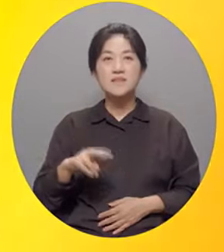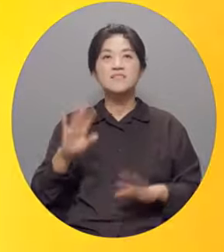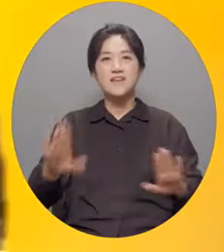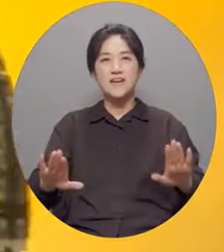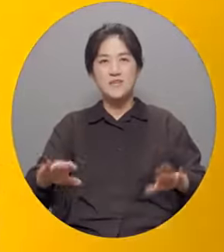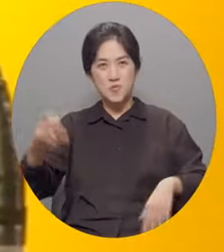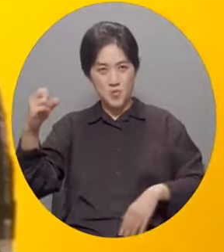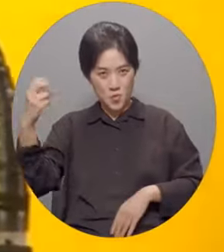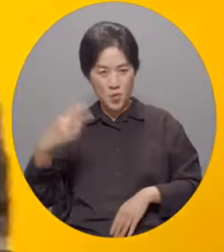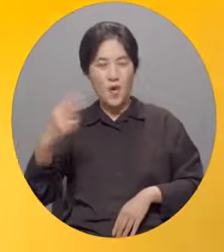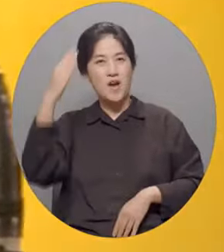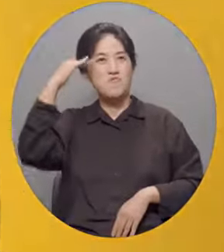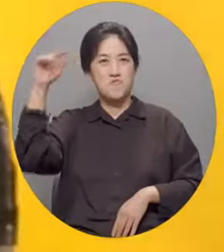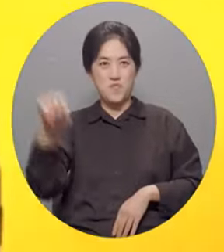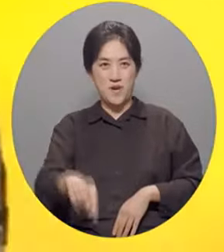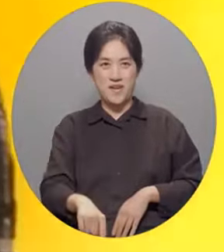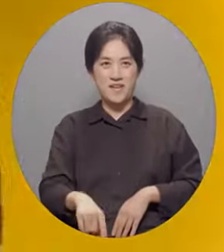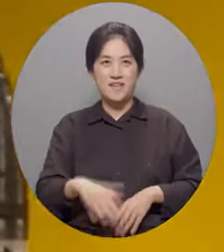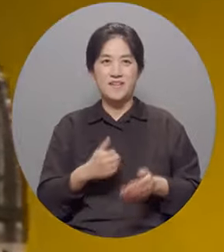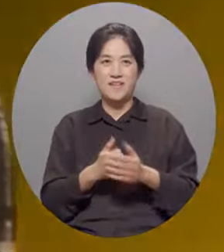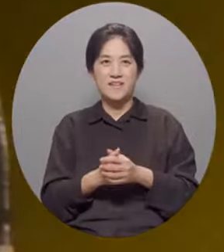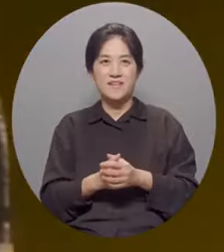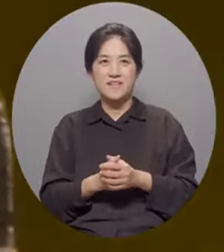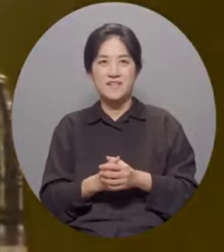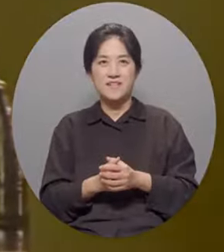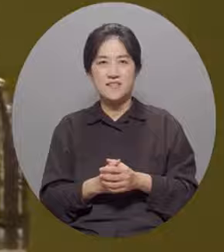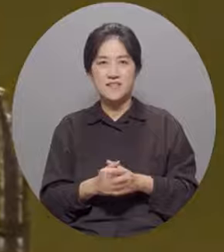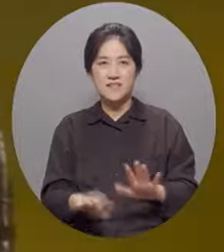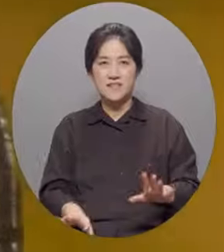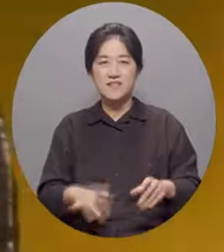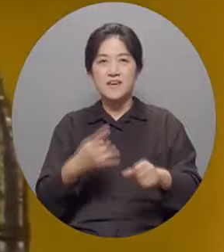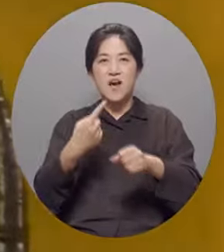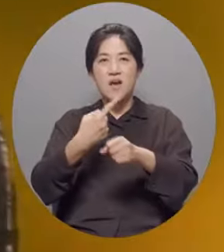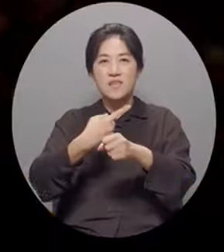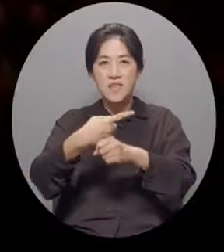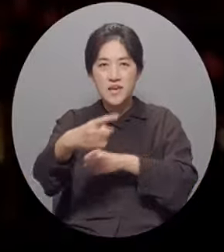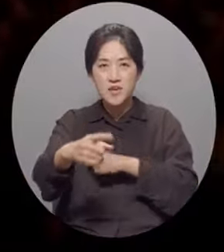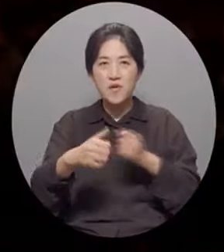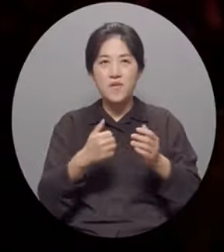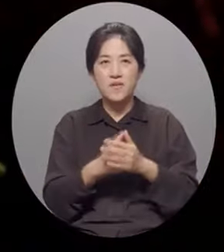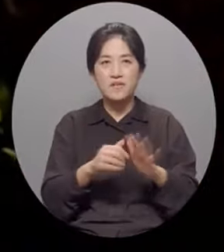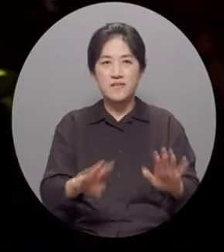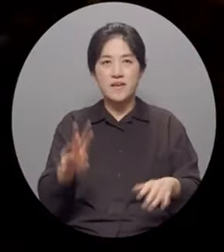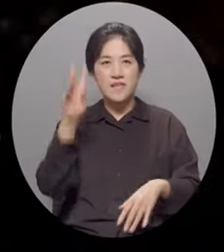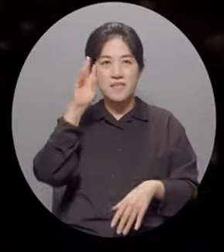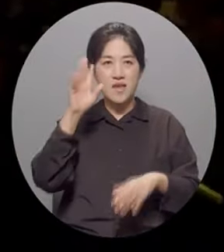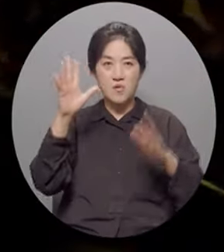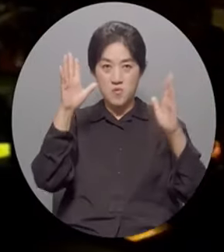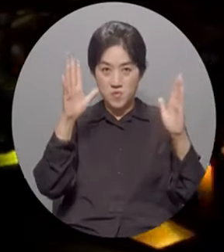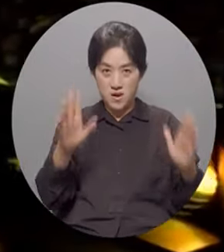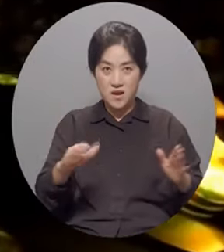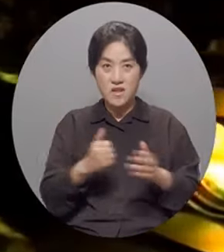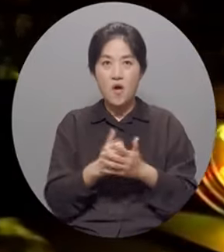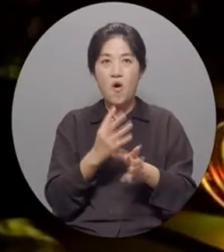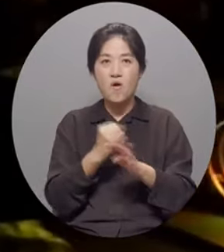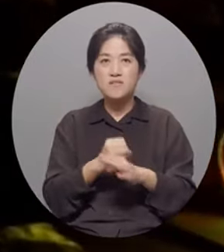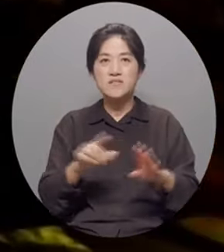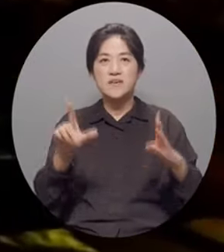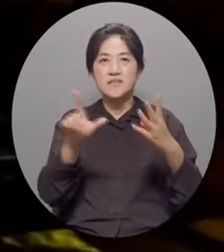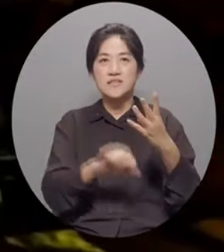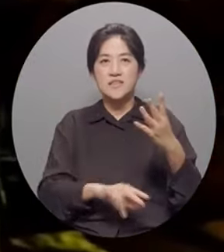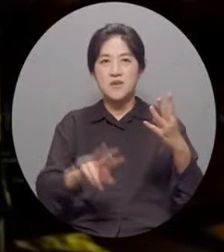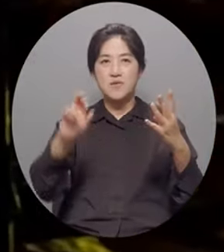한국 콘서트. 내년 4월 나흘간 고향 종합운동장에서 펼쳐지는 공연도 시작일이 4월 16일,